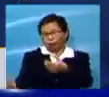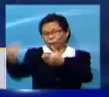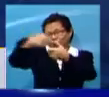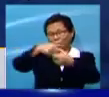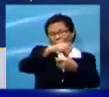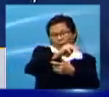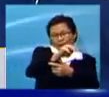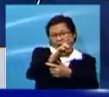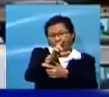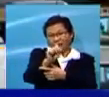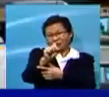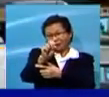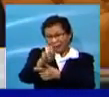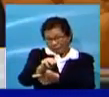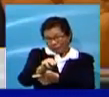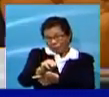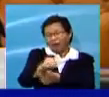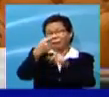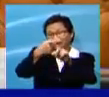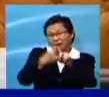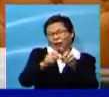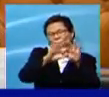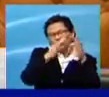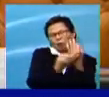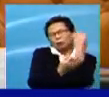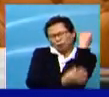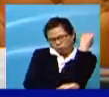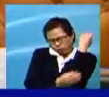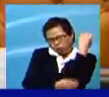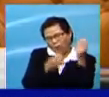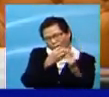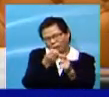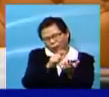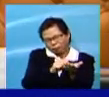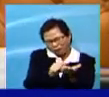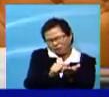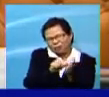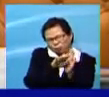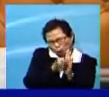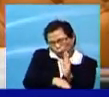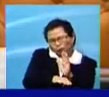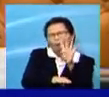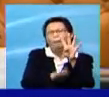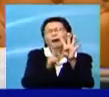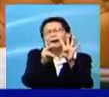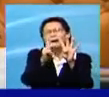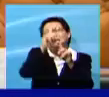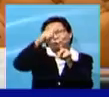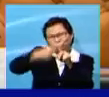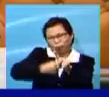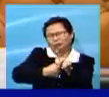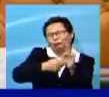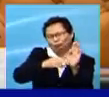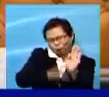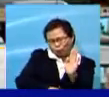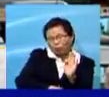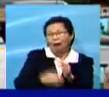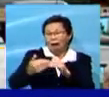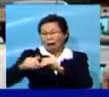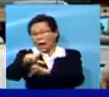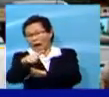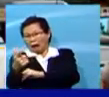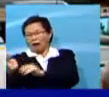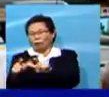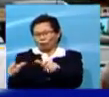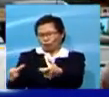memasuki MRSM adalah daripada keluarga miskin atau berpendapatan kurang RM4,000 sebulan, manakala selebihnya